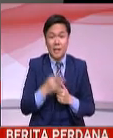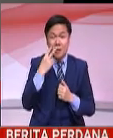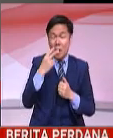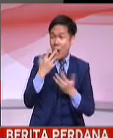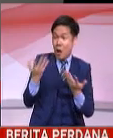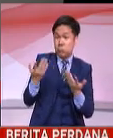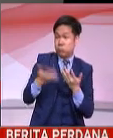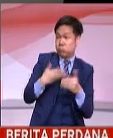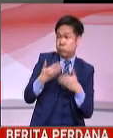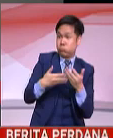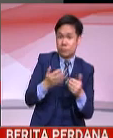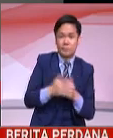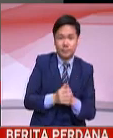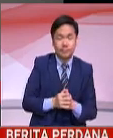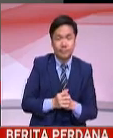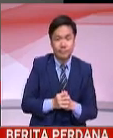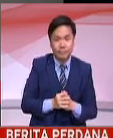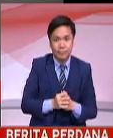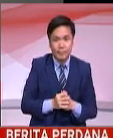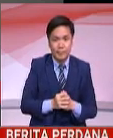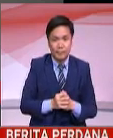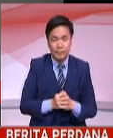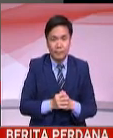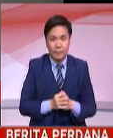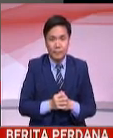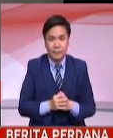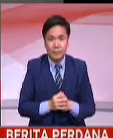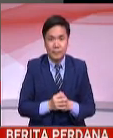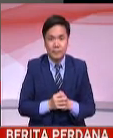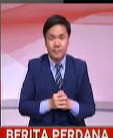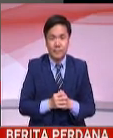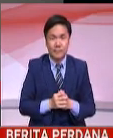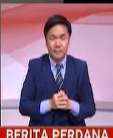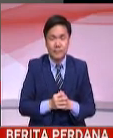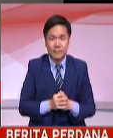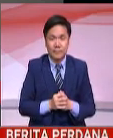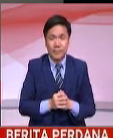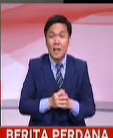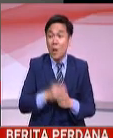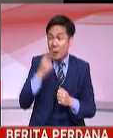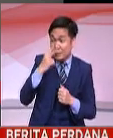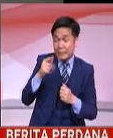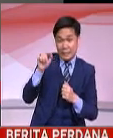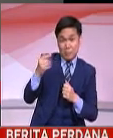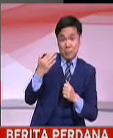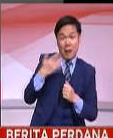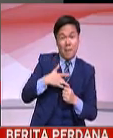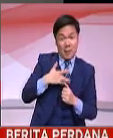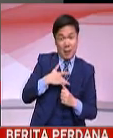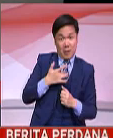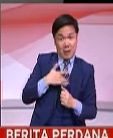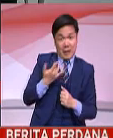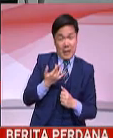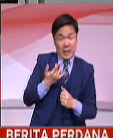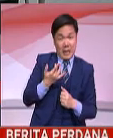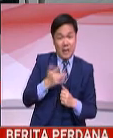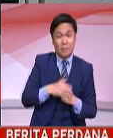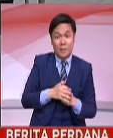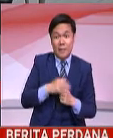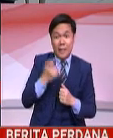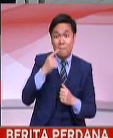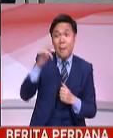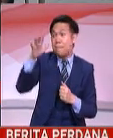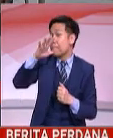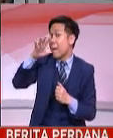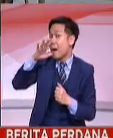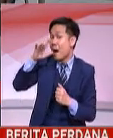berat buat gue. Terus Dion ini kenapa bisa merasakan itu, dimulai dari karena